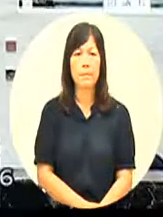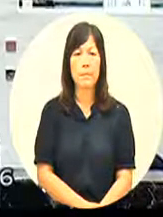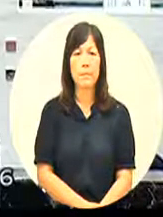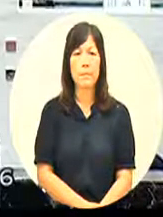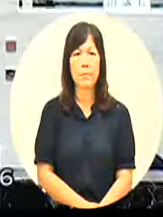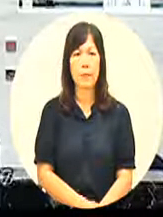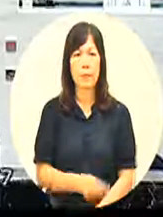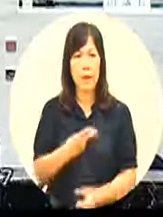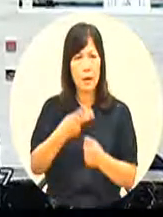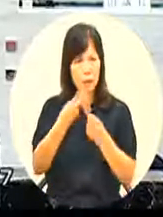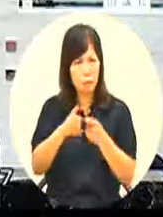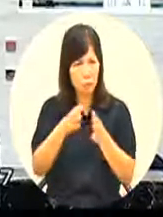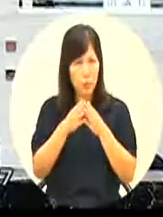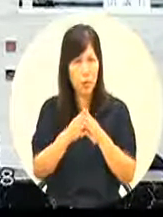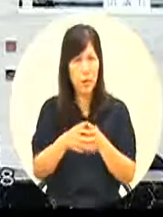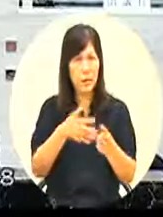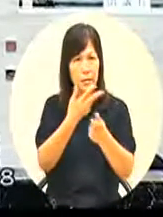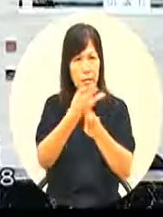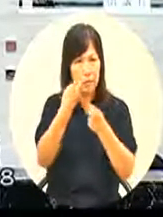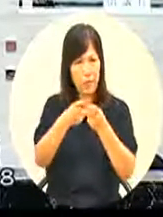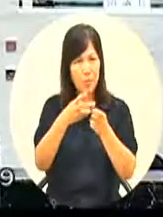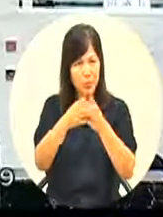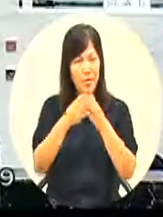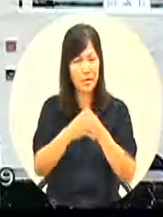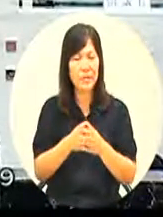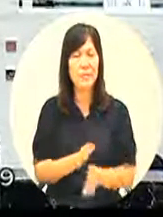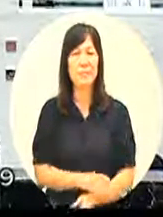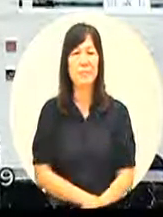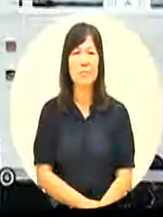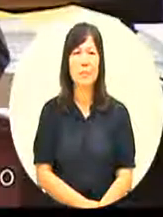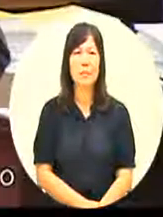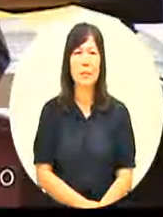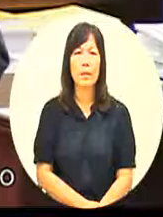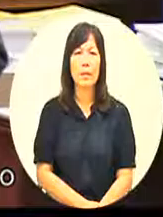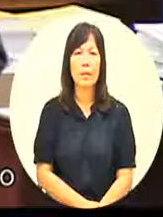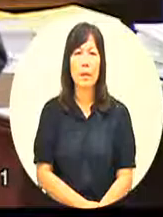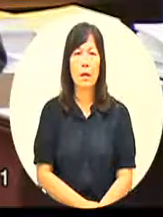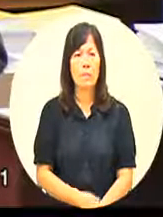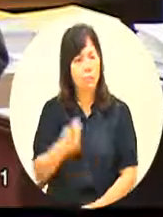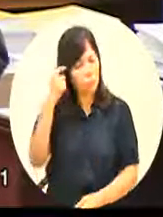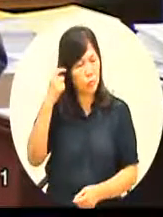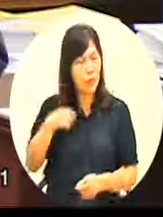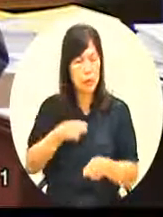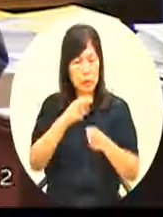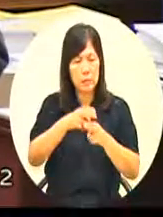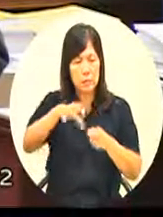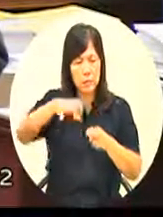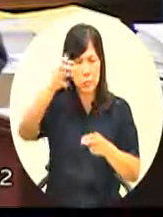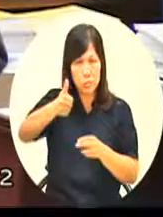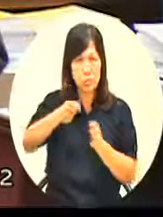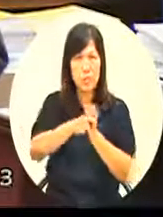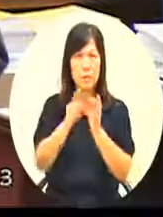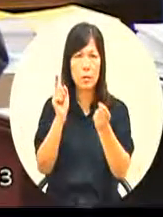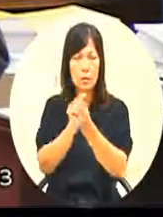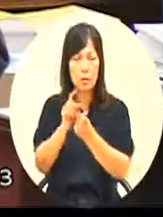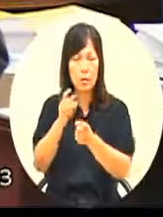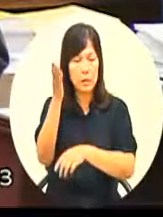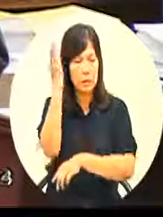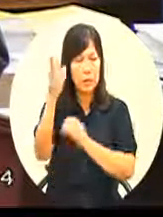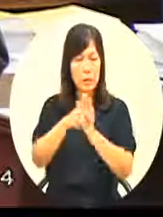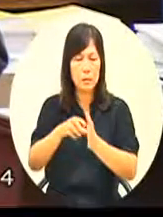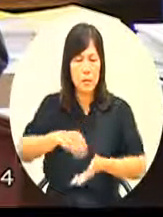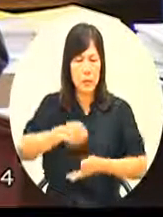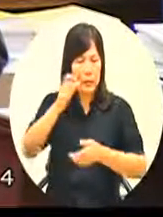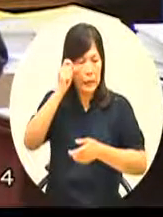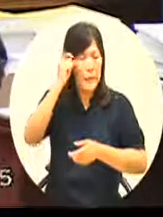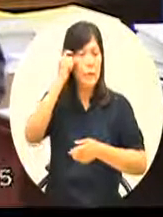还要给我2分钟， 再给你2分。 哦，谢谢召集人。好，所以我相信局长应该可以在一些政策的建议上可以